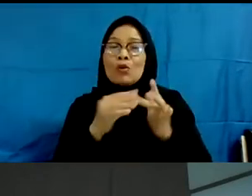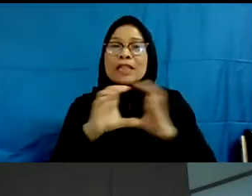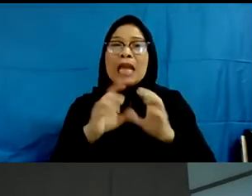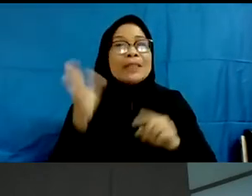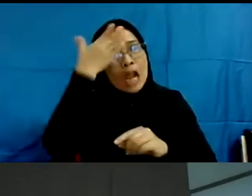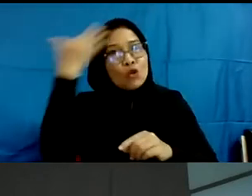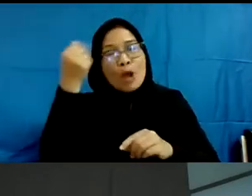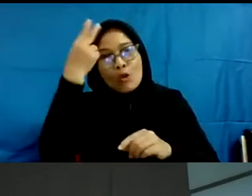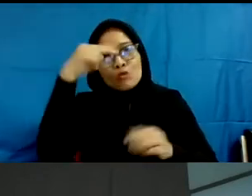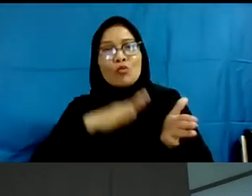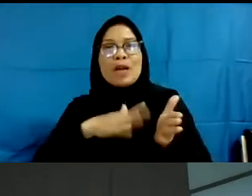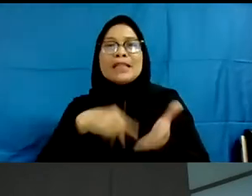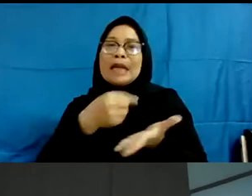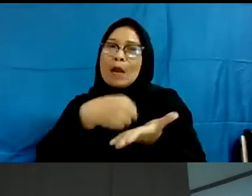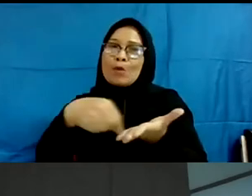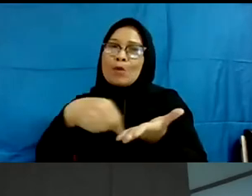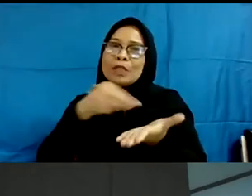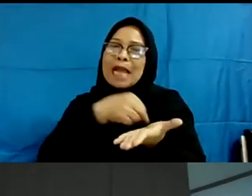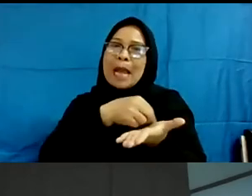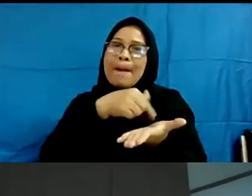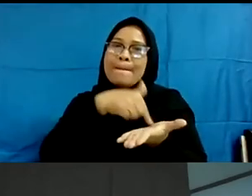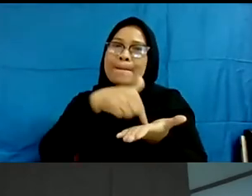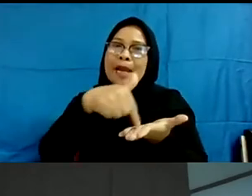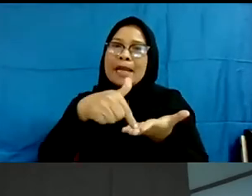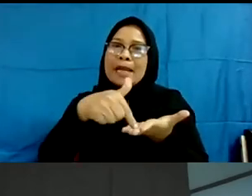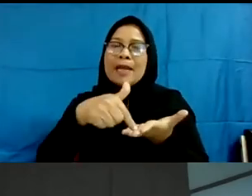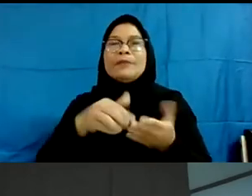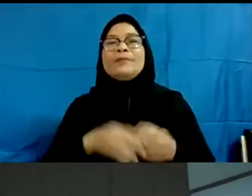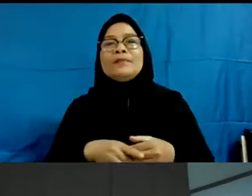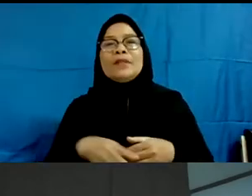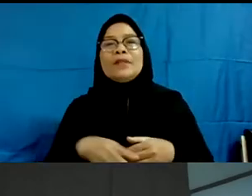mengajarkan menulis Braille. Para narasumber hebat telah berbagi tips, cerita inspirasi, hingga